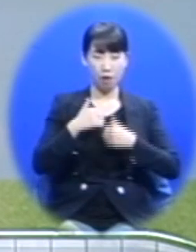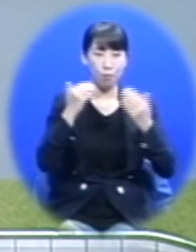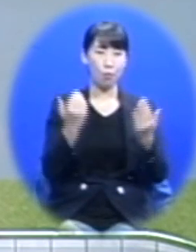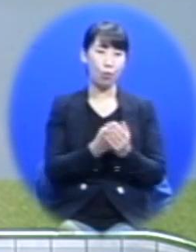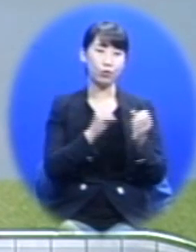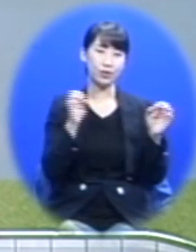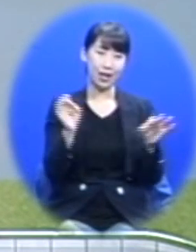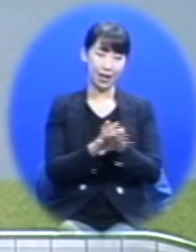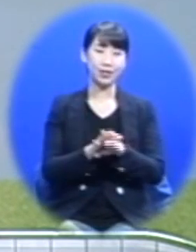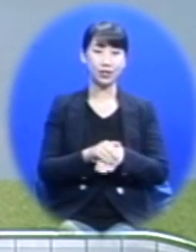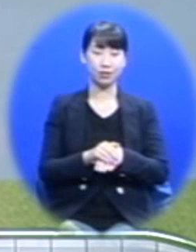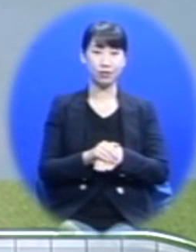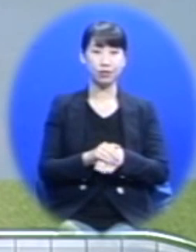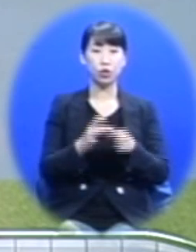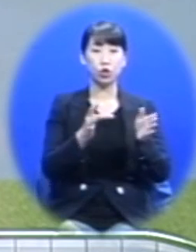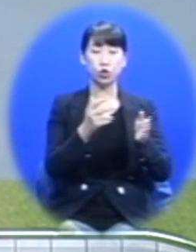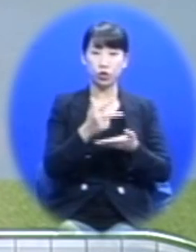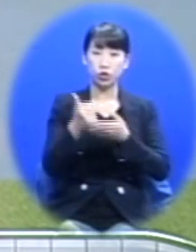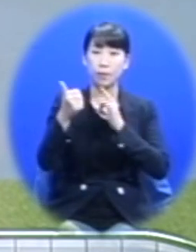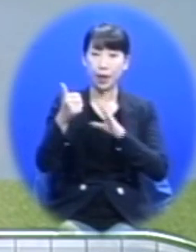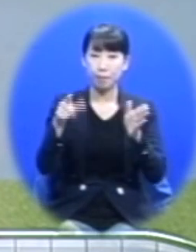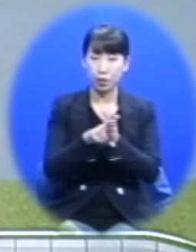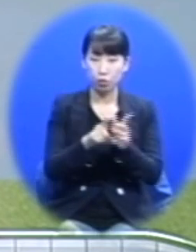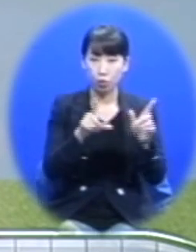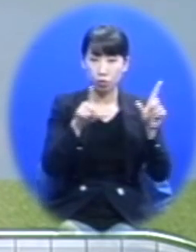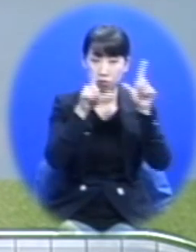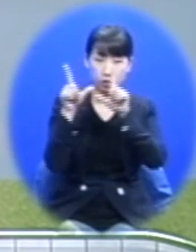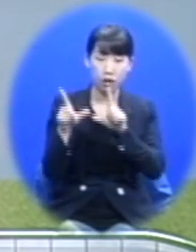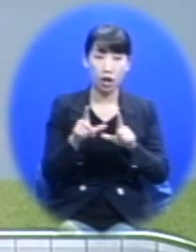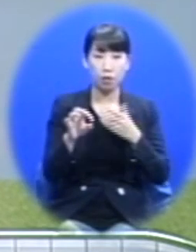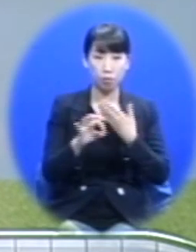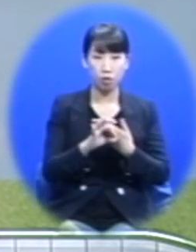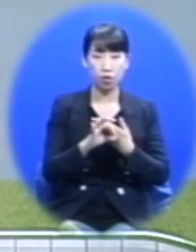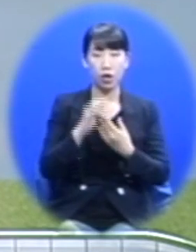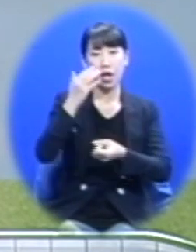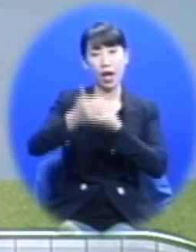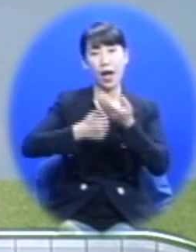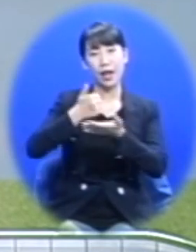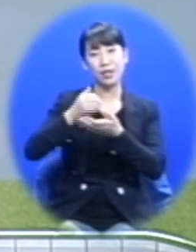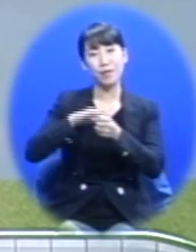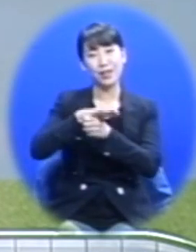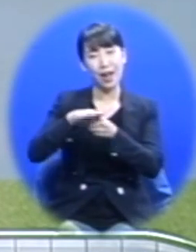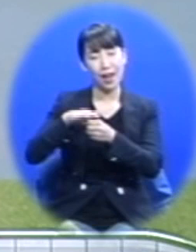예수님만, 오직 주님만 믿고 주님만 의지하고 살면 그러면 하나님의 사랑이 믿어져요.